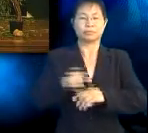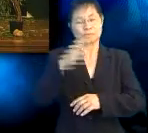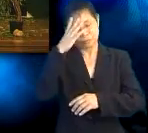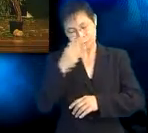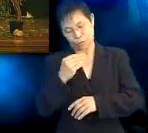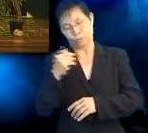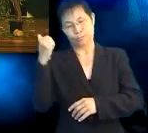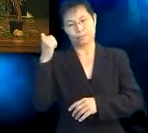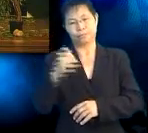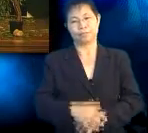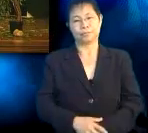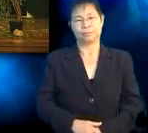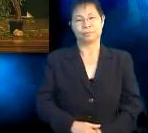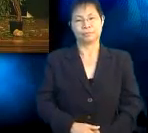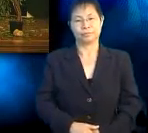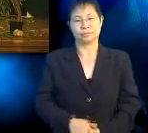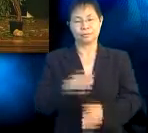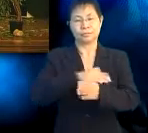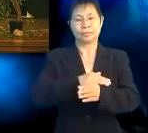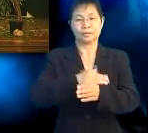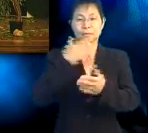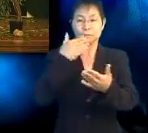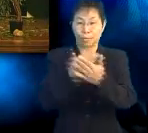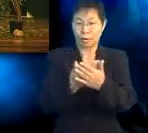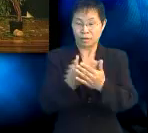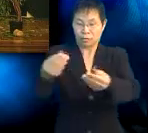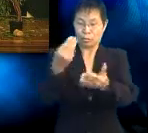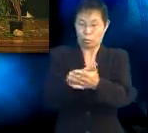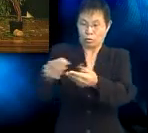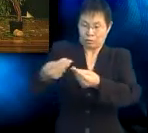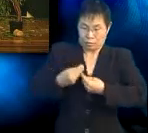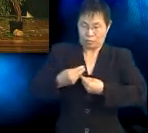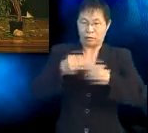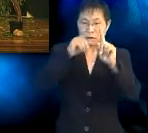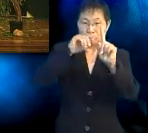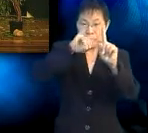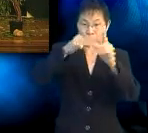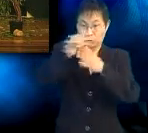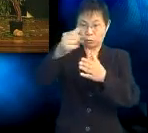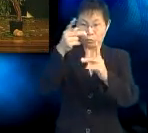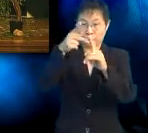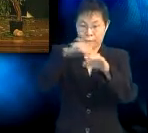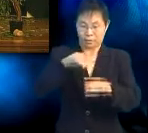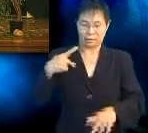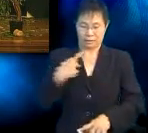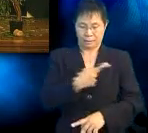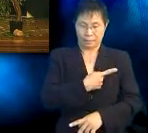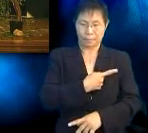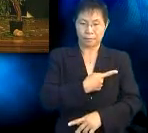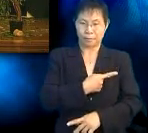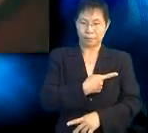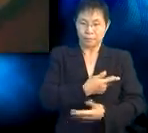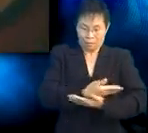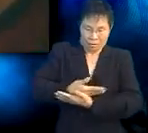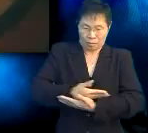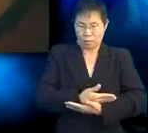dekatnya. Sebaik saja kau menyerahkan wang sebanyak RM1 juta itu kepada kami,